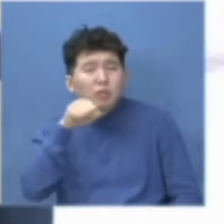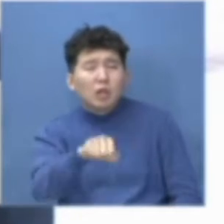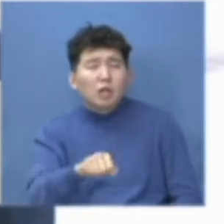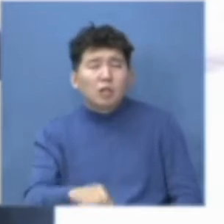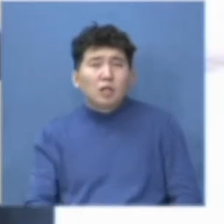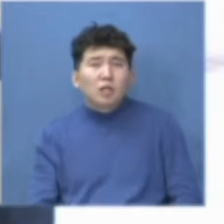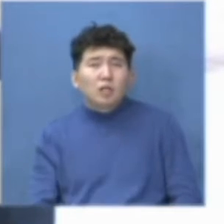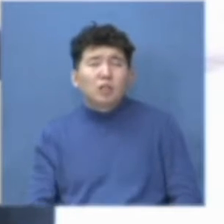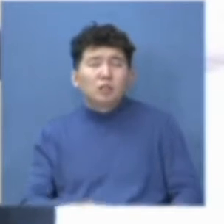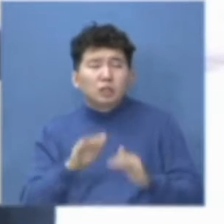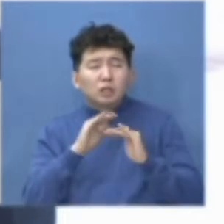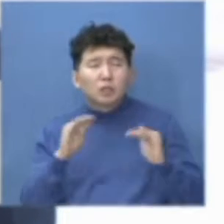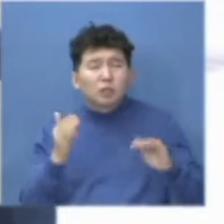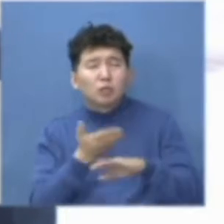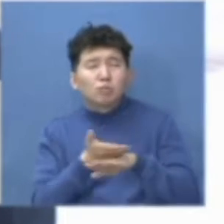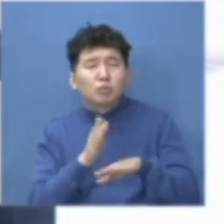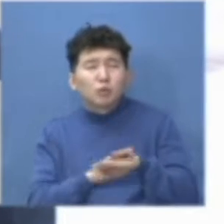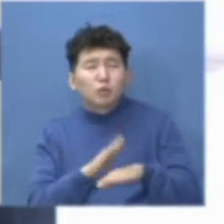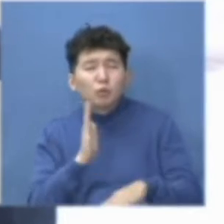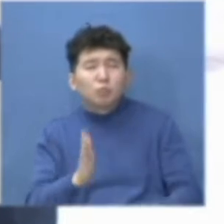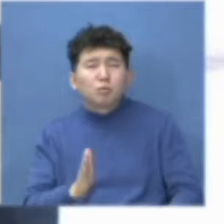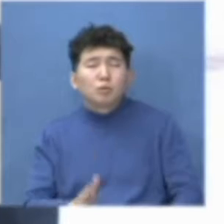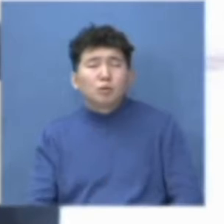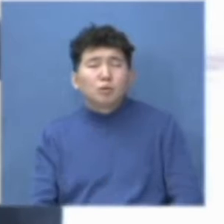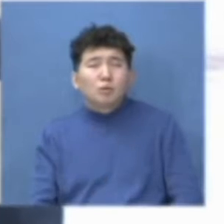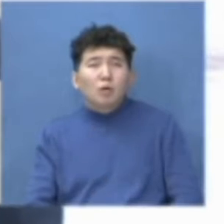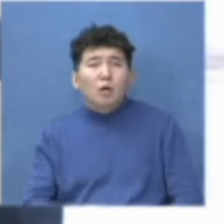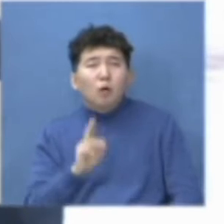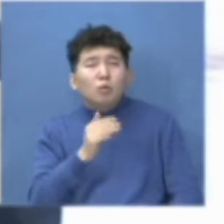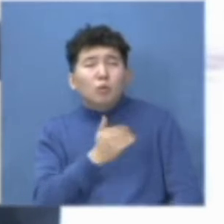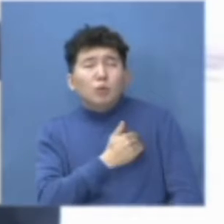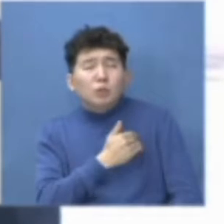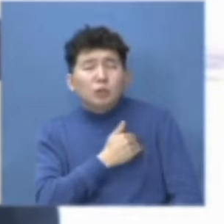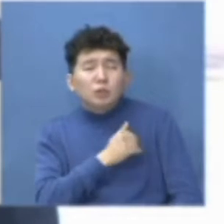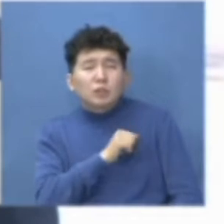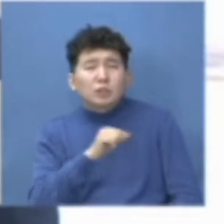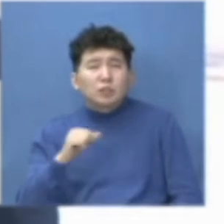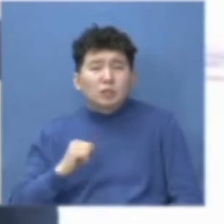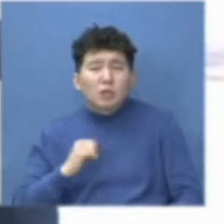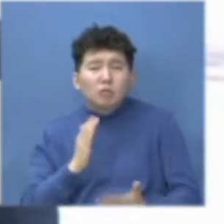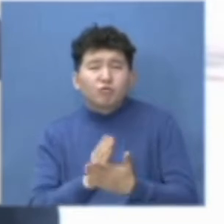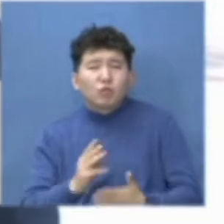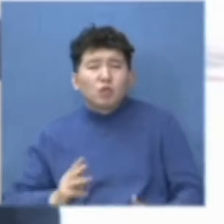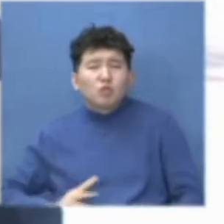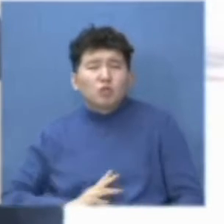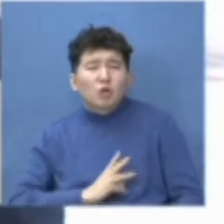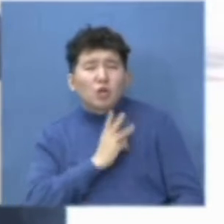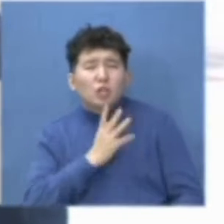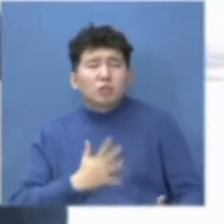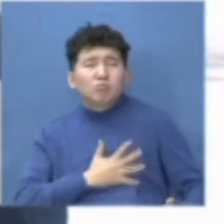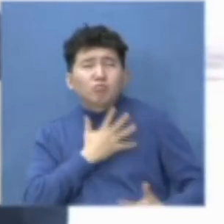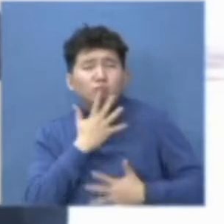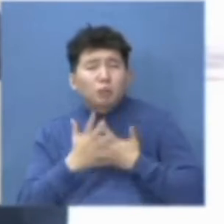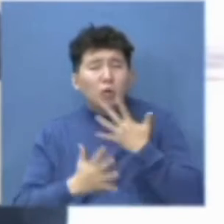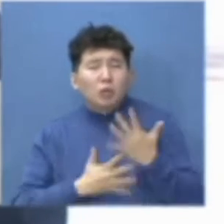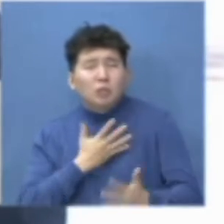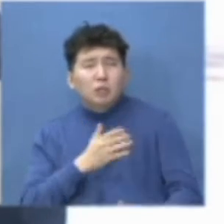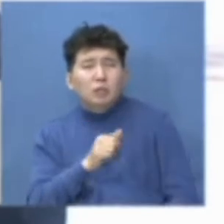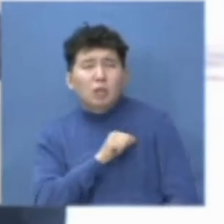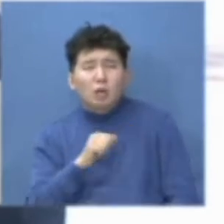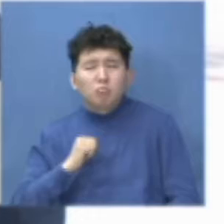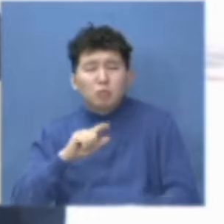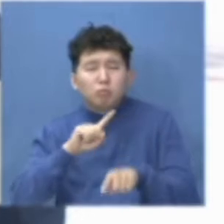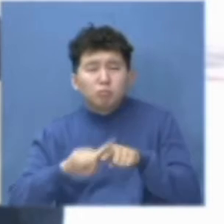детям, конечно, будет тяжело. Которые сами хотят, у которых есть желание, конечно, они чему-то могут научиться,